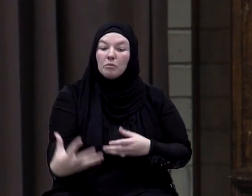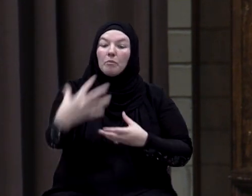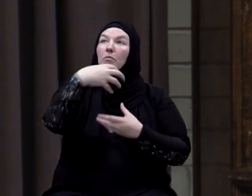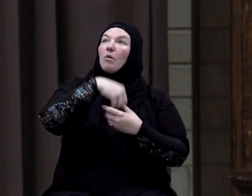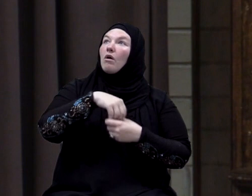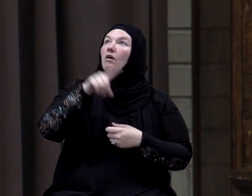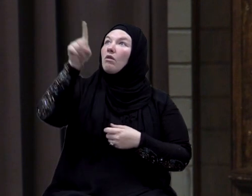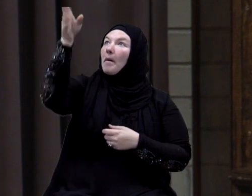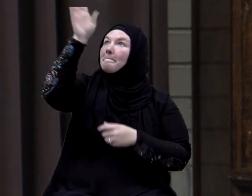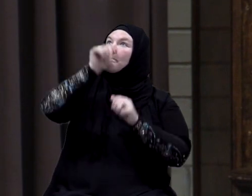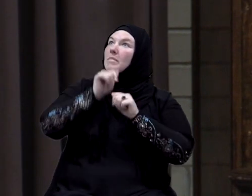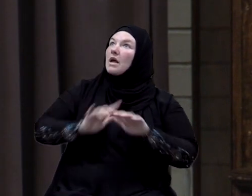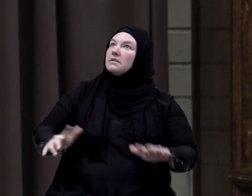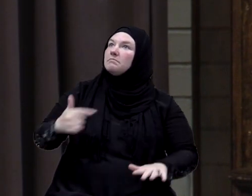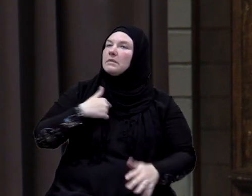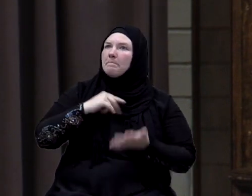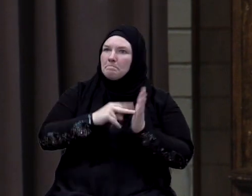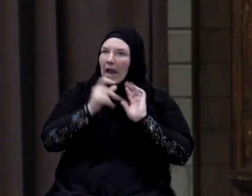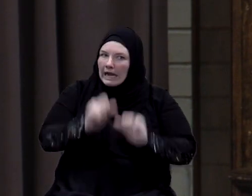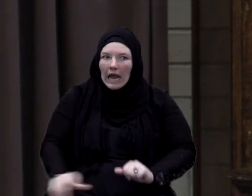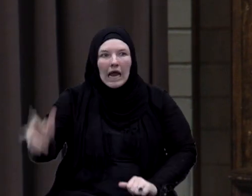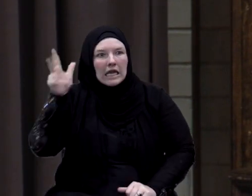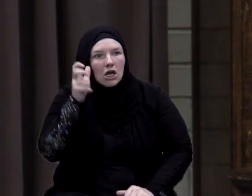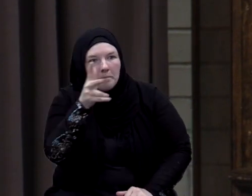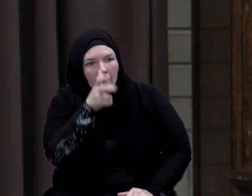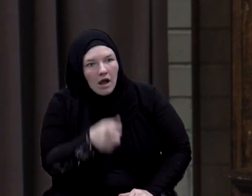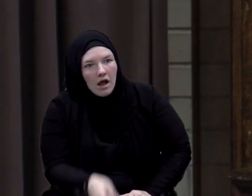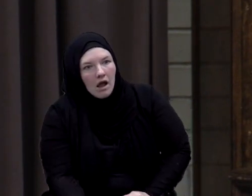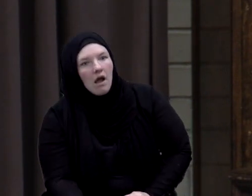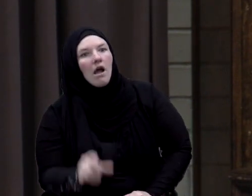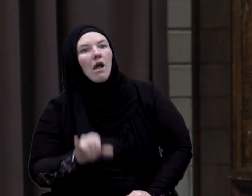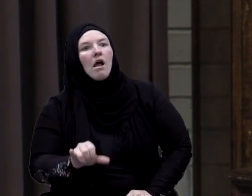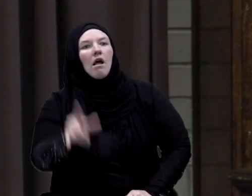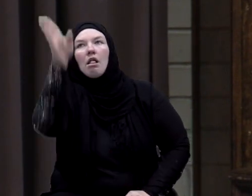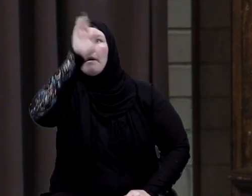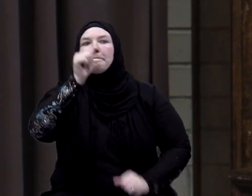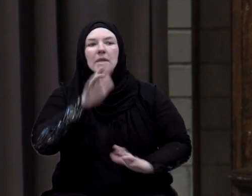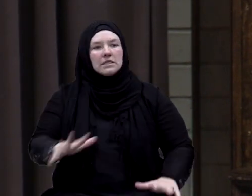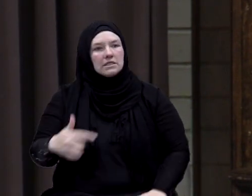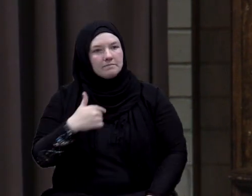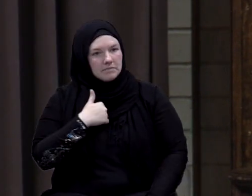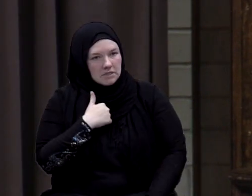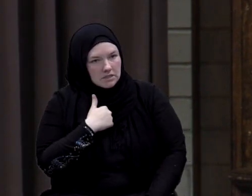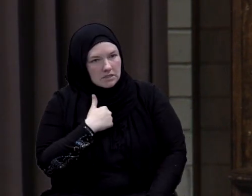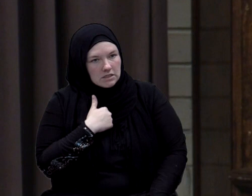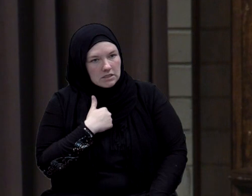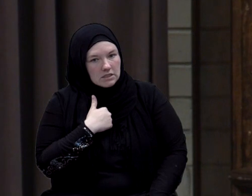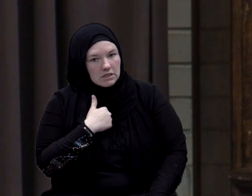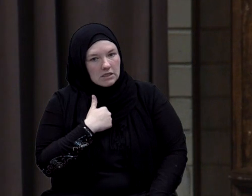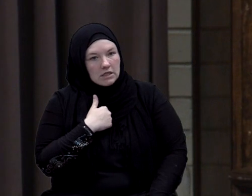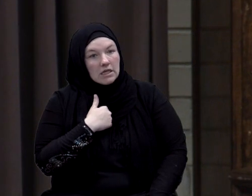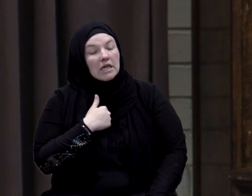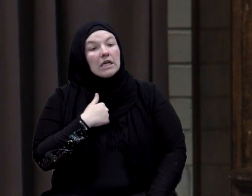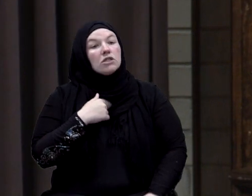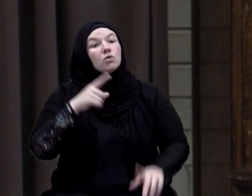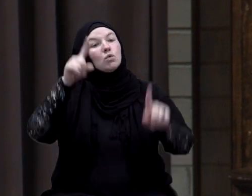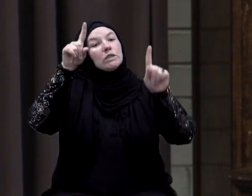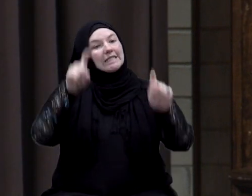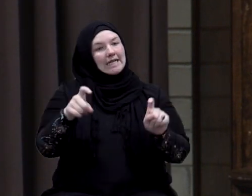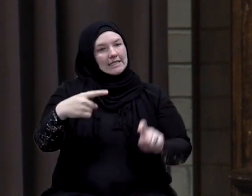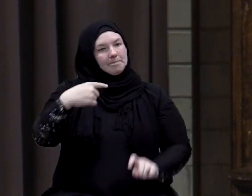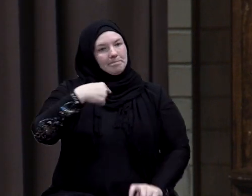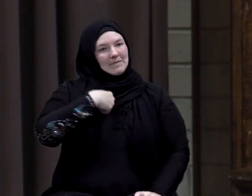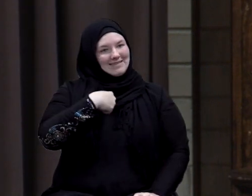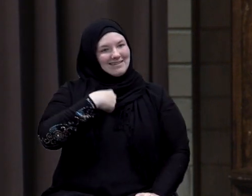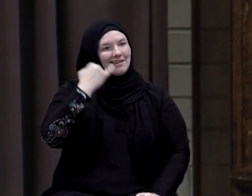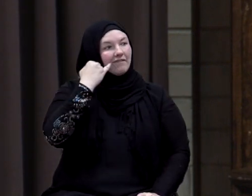me. ليبلوني أشكر أم أكفر. To test me whether I will be grateful